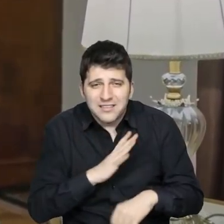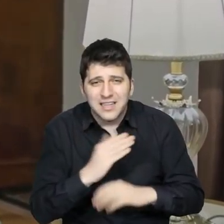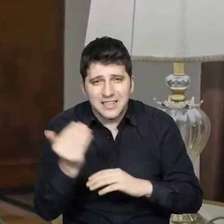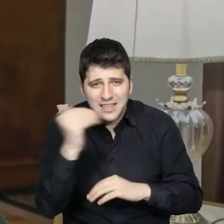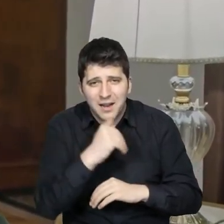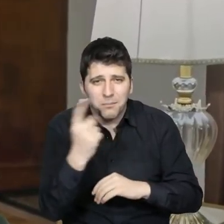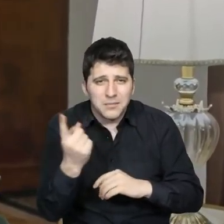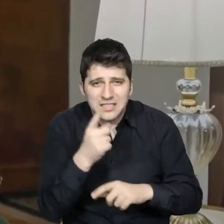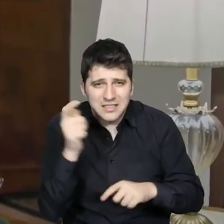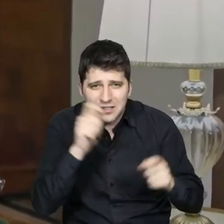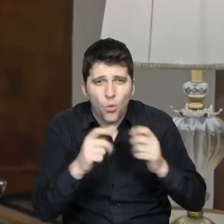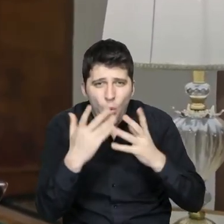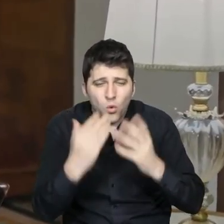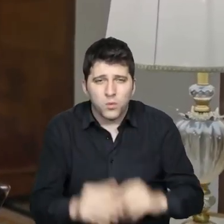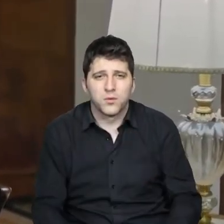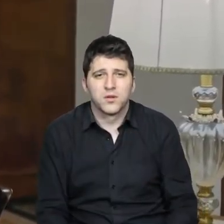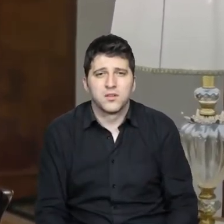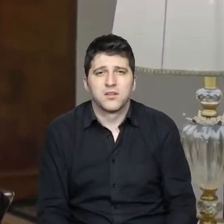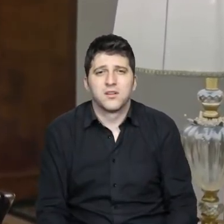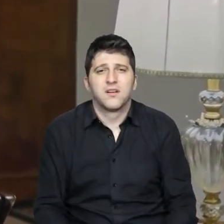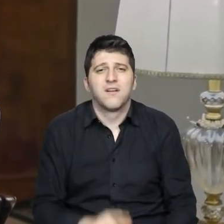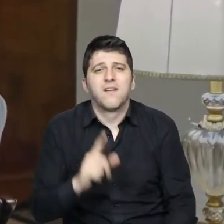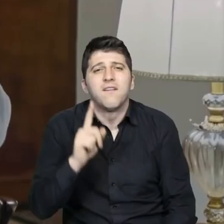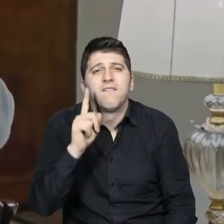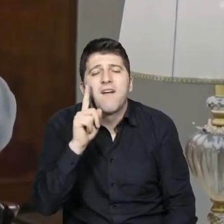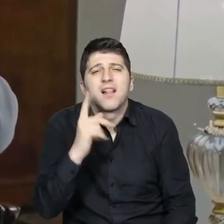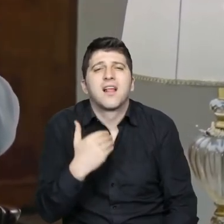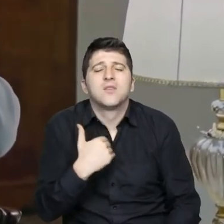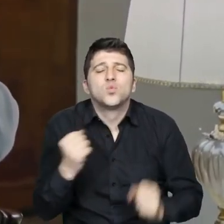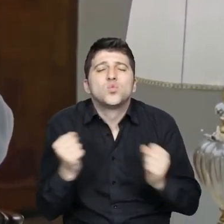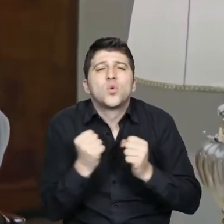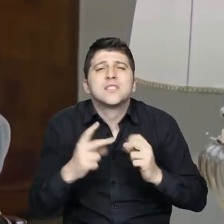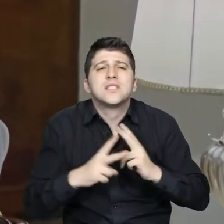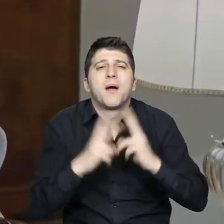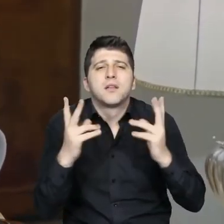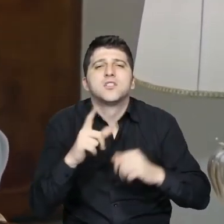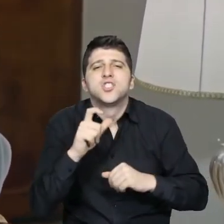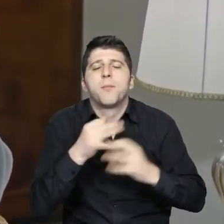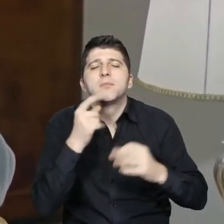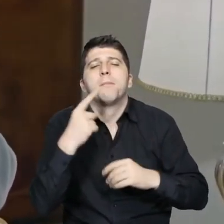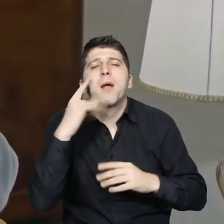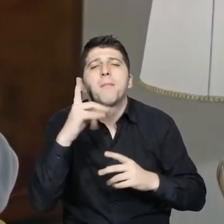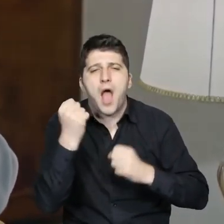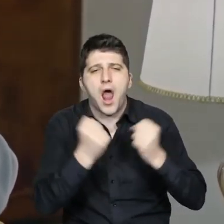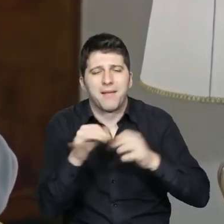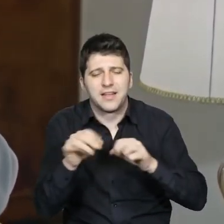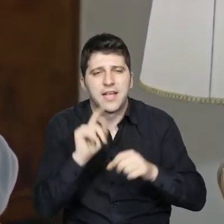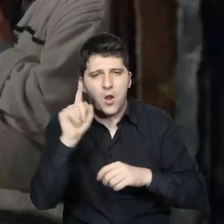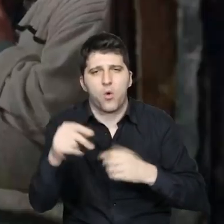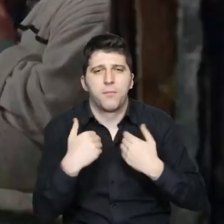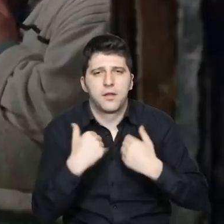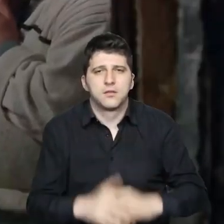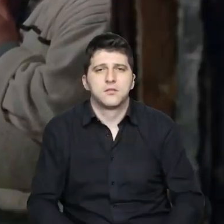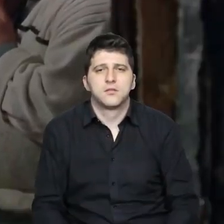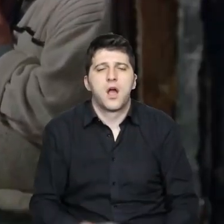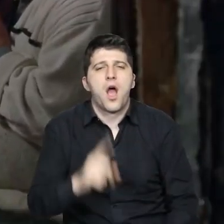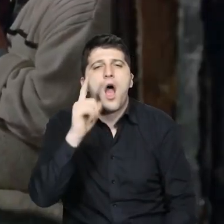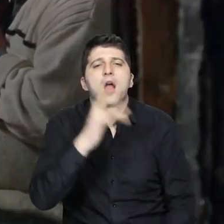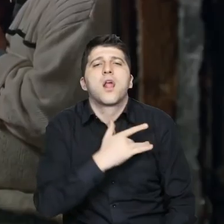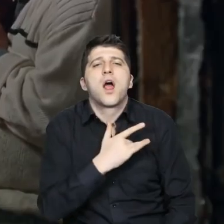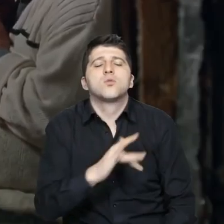de bir şeyler yapabilir misin? Vallahi donacağız sabaha kadar. Cemil amca sen merak etme, hemen bir araba ayarlayıp geliyorum ben. Allah